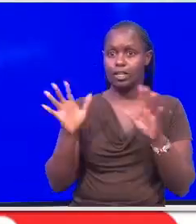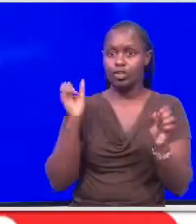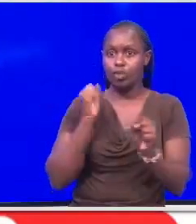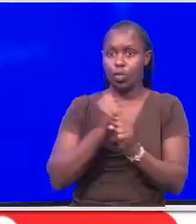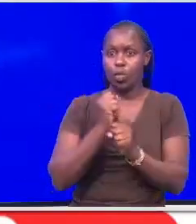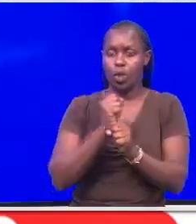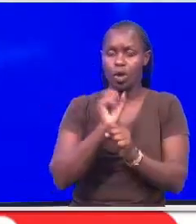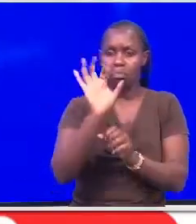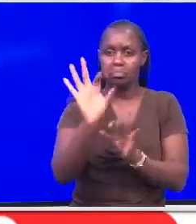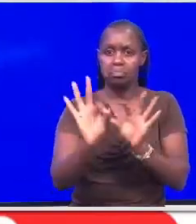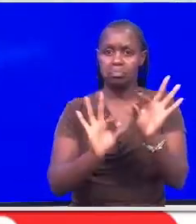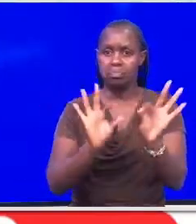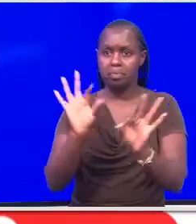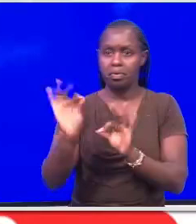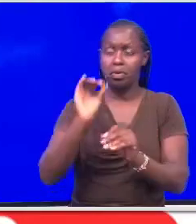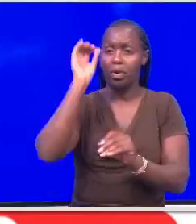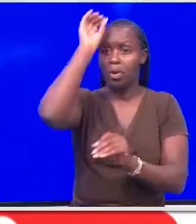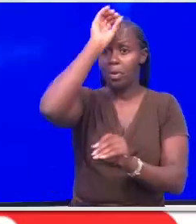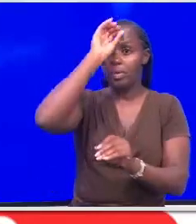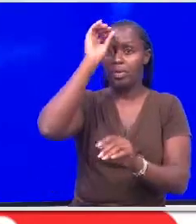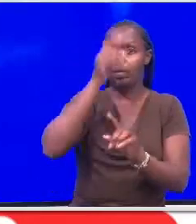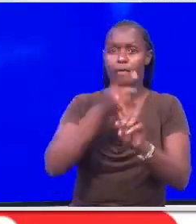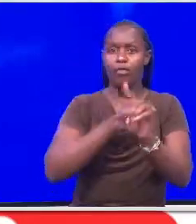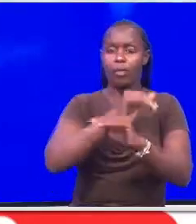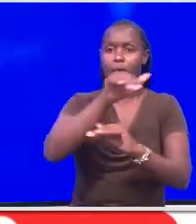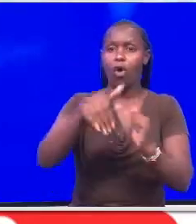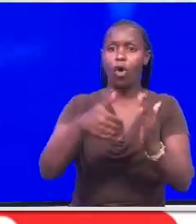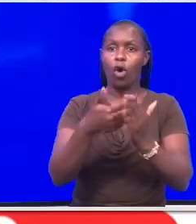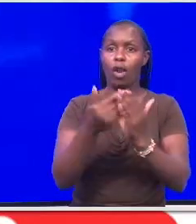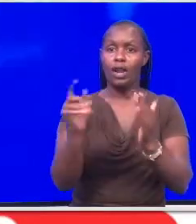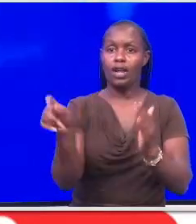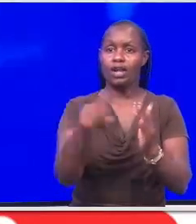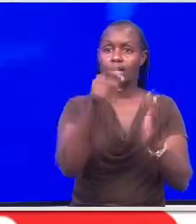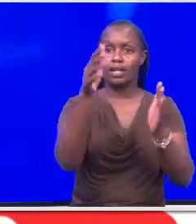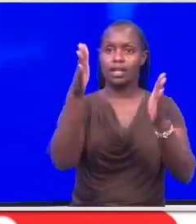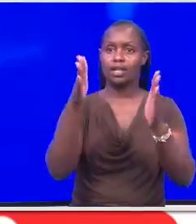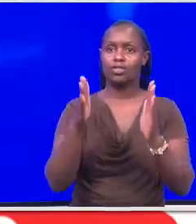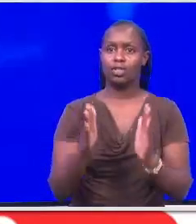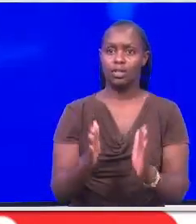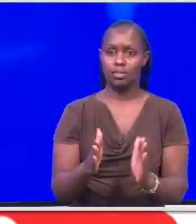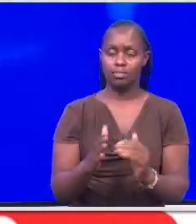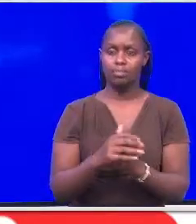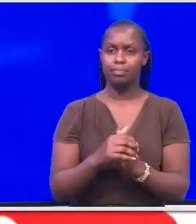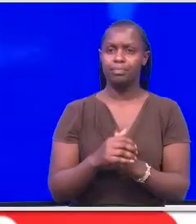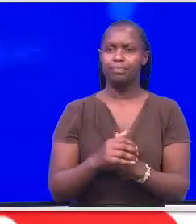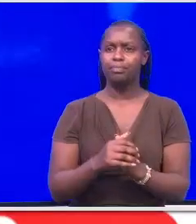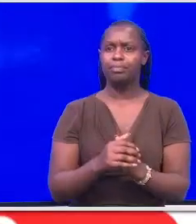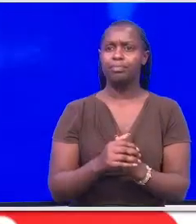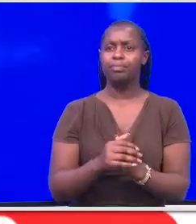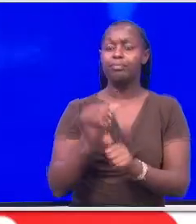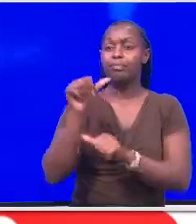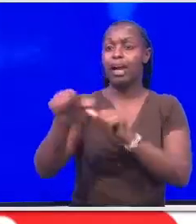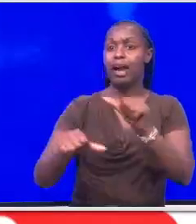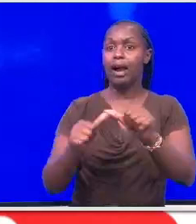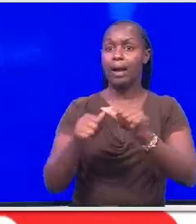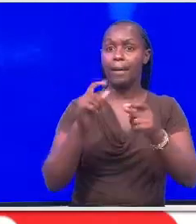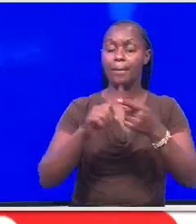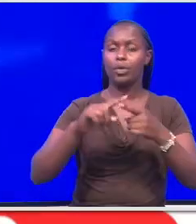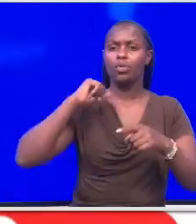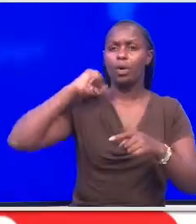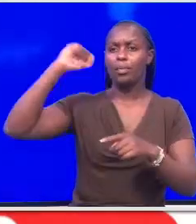ya kuchukua maoni kwa wadosi wetu ambao ni wananchi wa Kenya. Cheche za siasa za ugavi wa